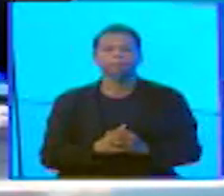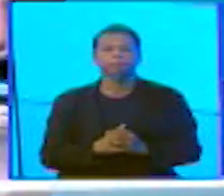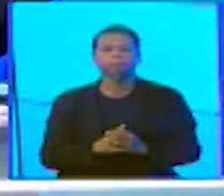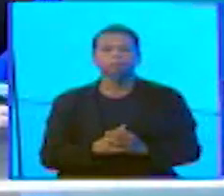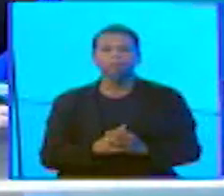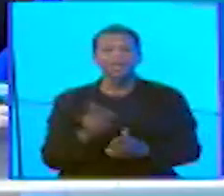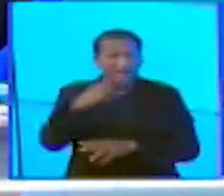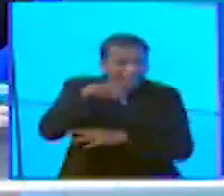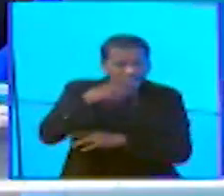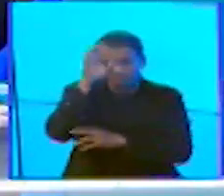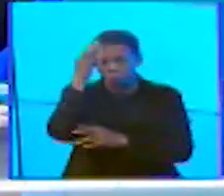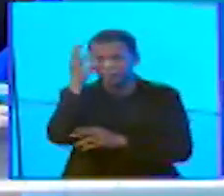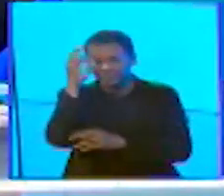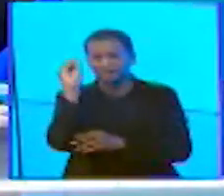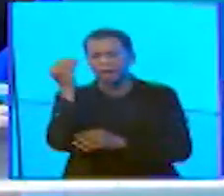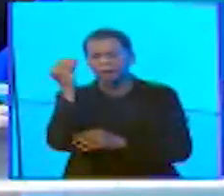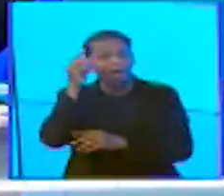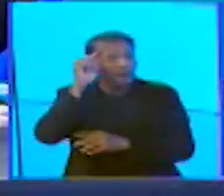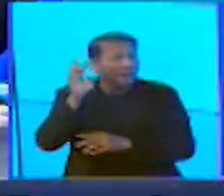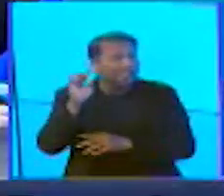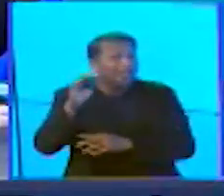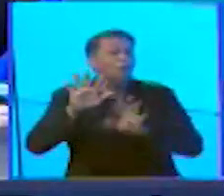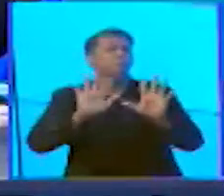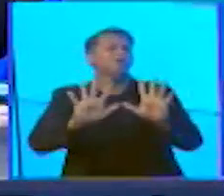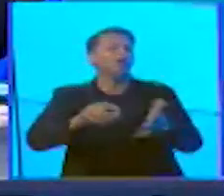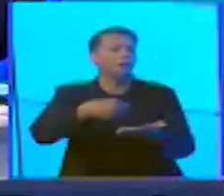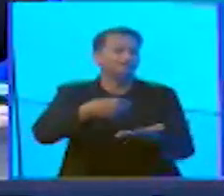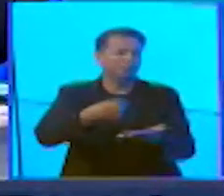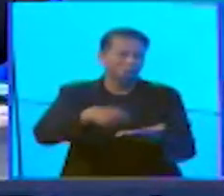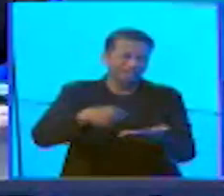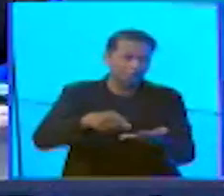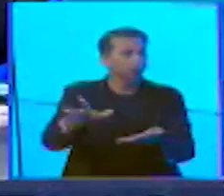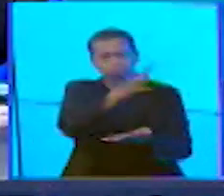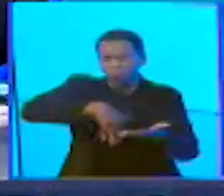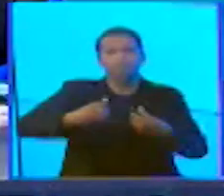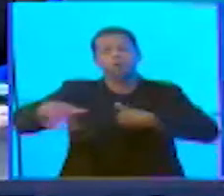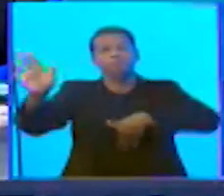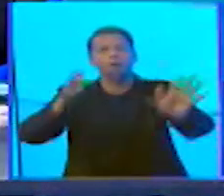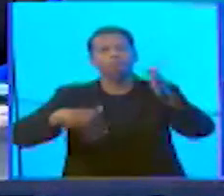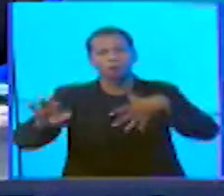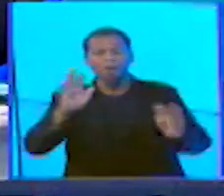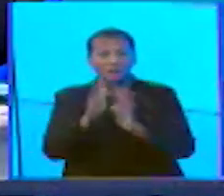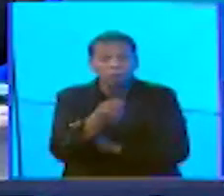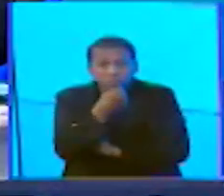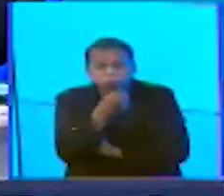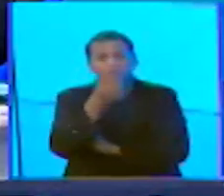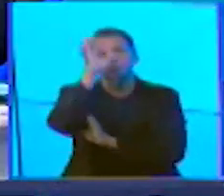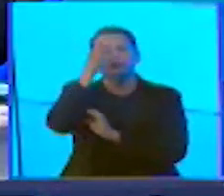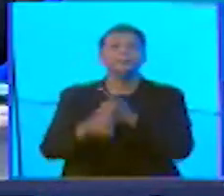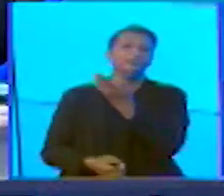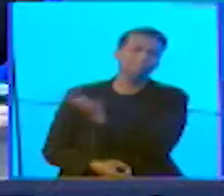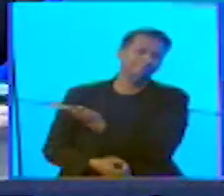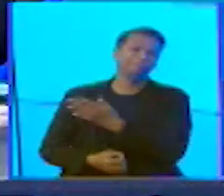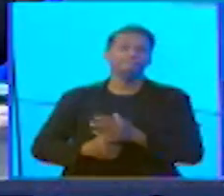Oh ya seperti formasi sebelumnya Polda Metro Jaya akan memulangkan ratusan pelajar pendemo dan langsung kita bergabung dengan Polda Metro